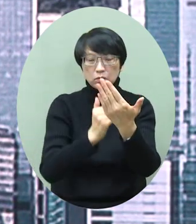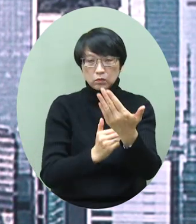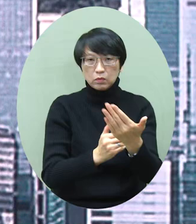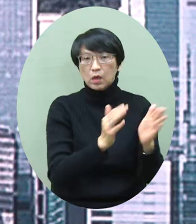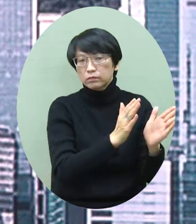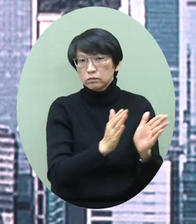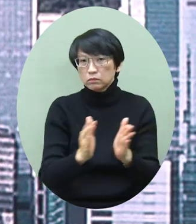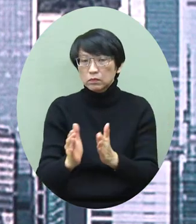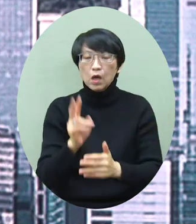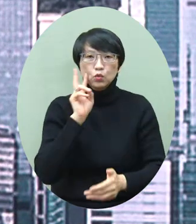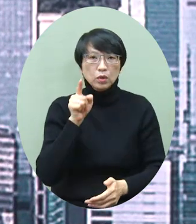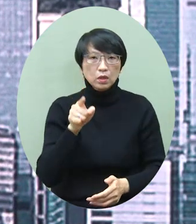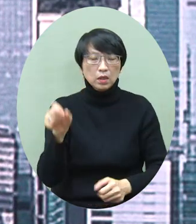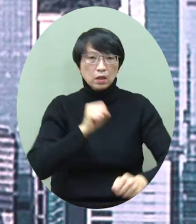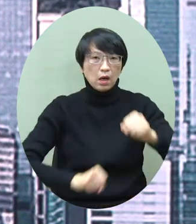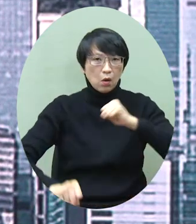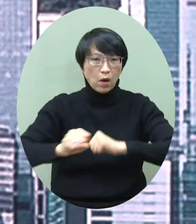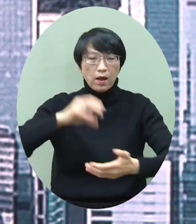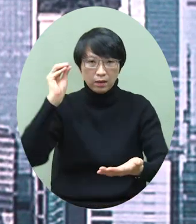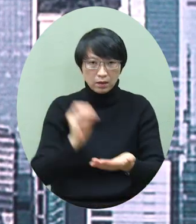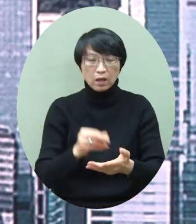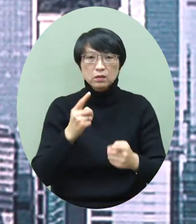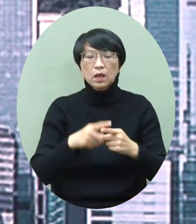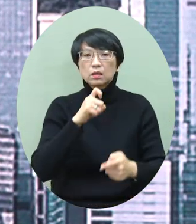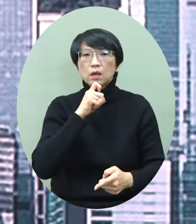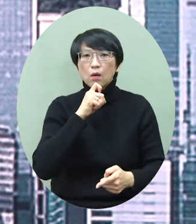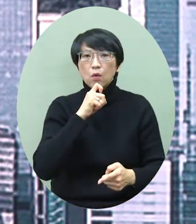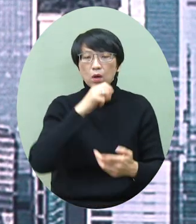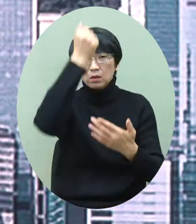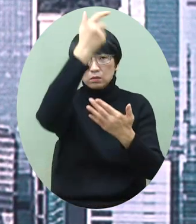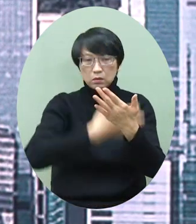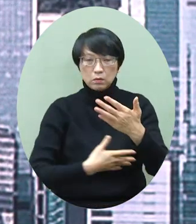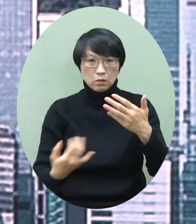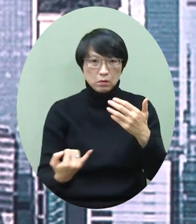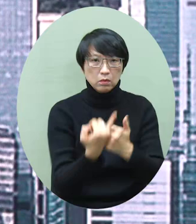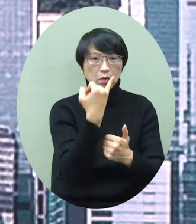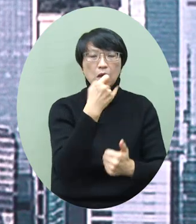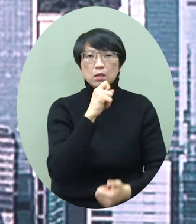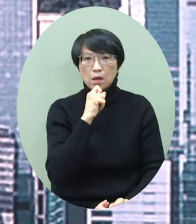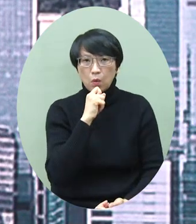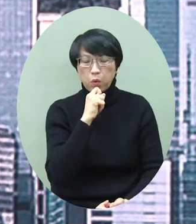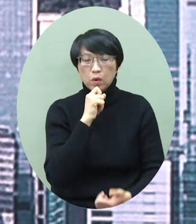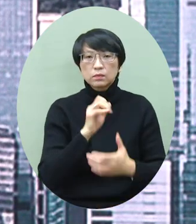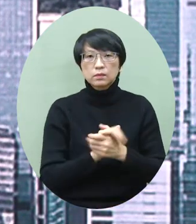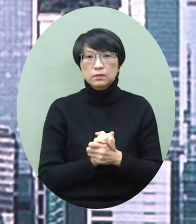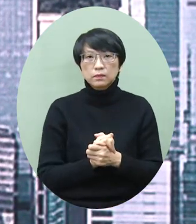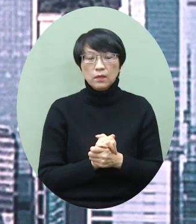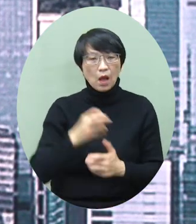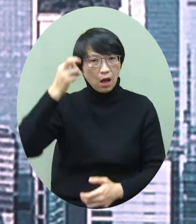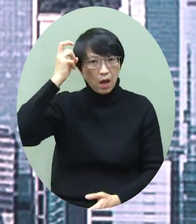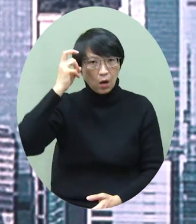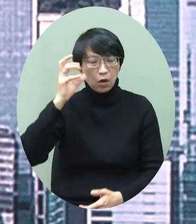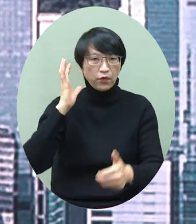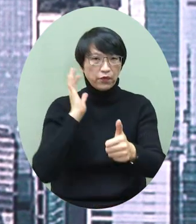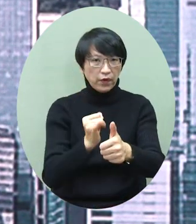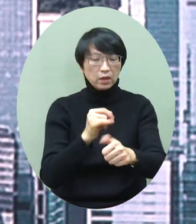了呢個不當的行為，事實上是真係違反咗嘅時候，違反咗相關嘅即係規例嘅時候咧，喺考慮懲處